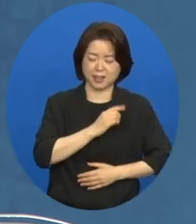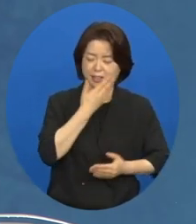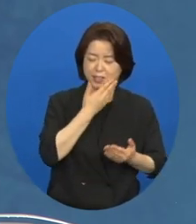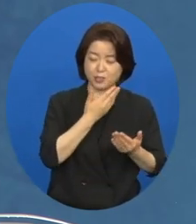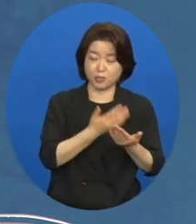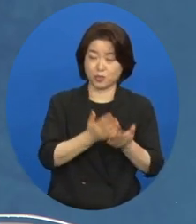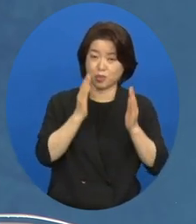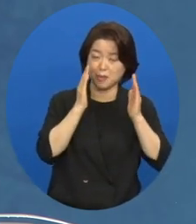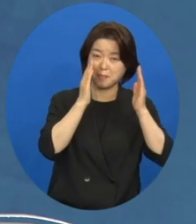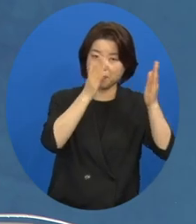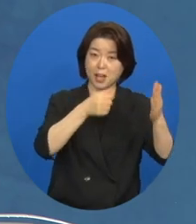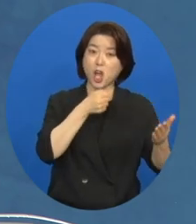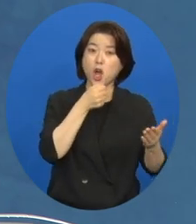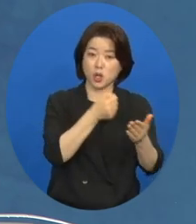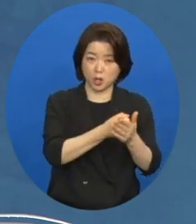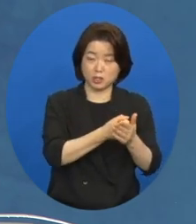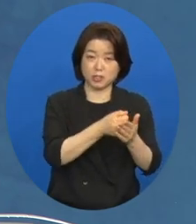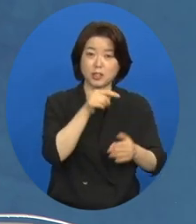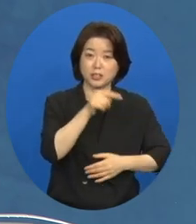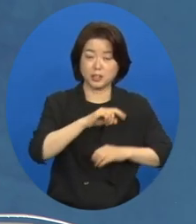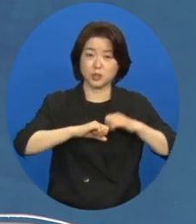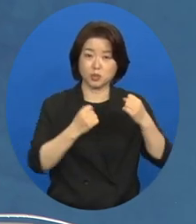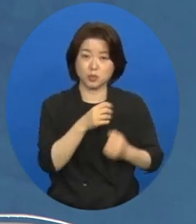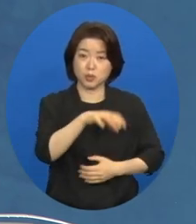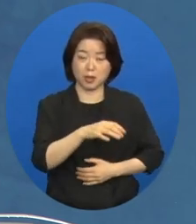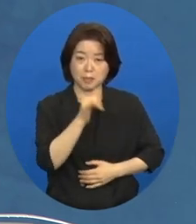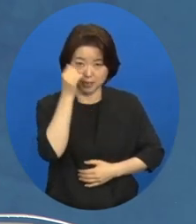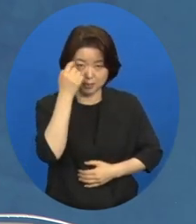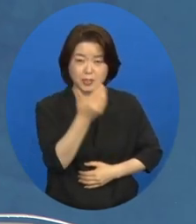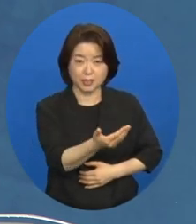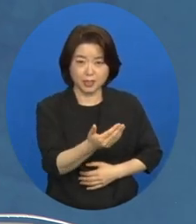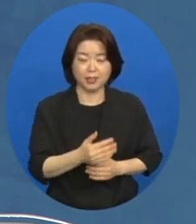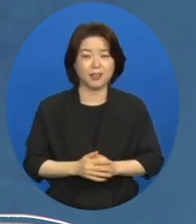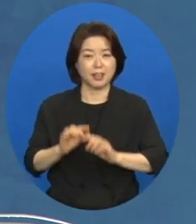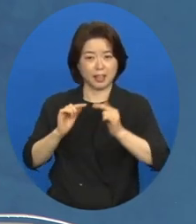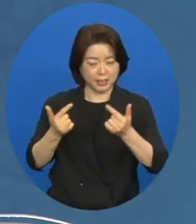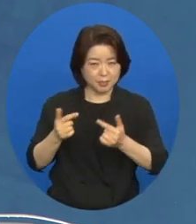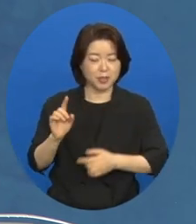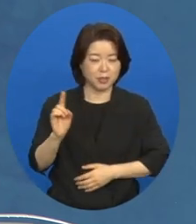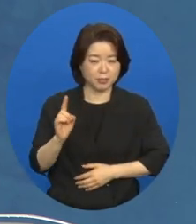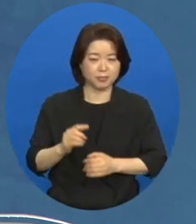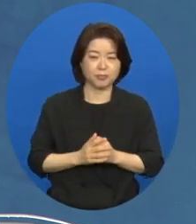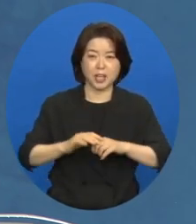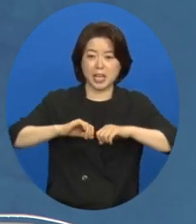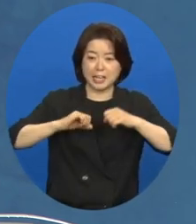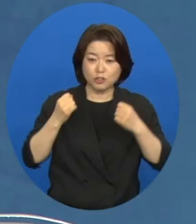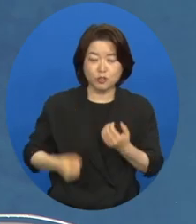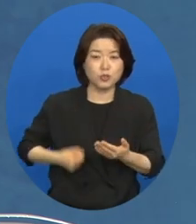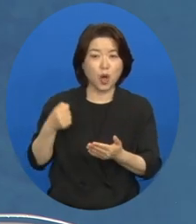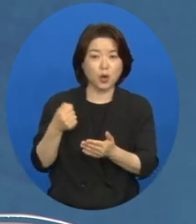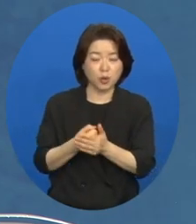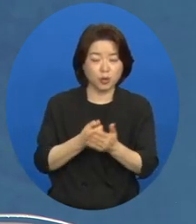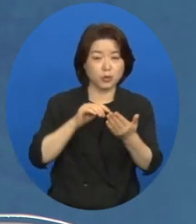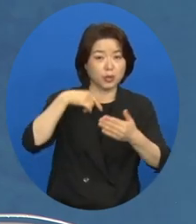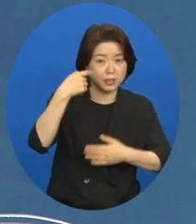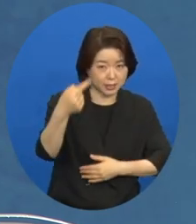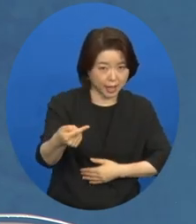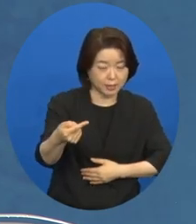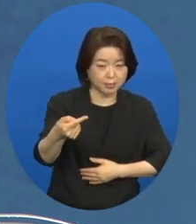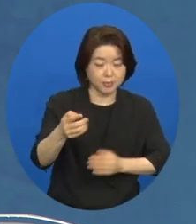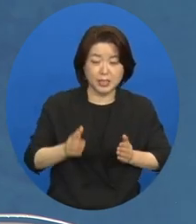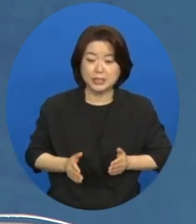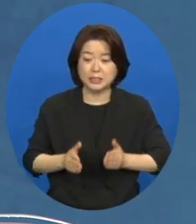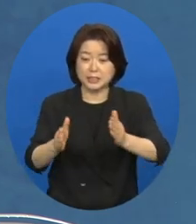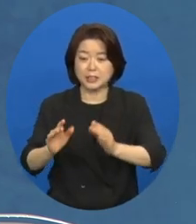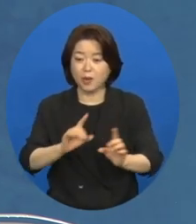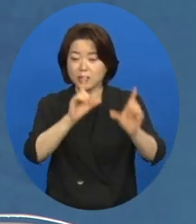방향을 결정해야 하는 그런 순종 앞에 계십니까? 아니면 순종의 결단 이후 그 길을